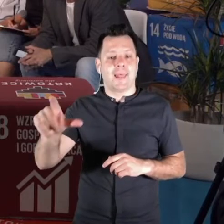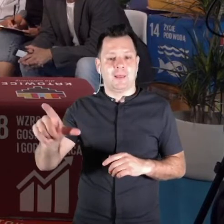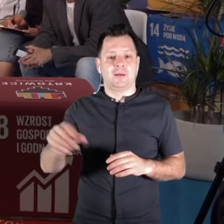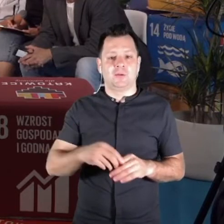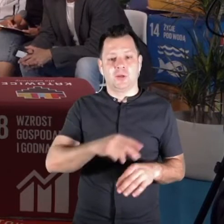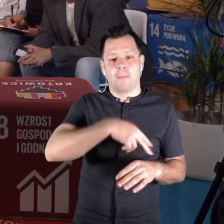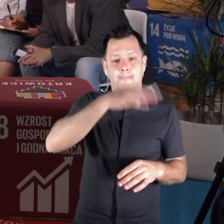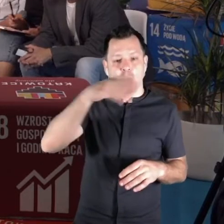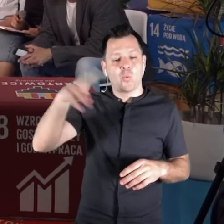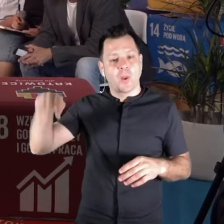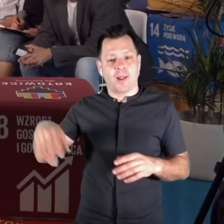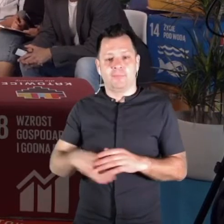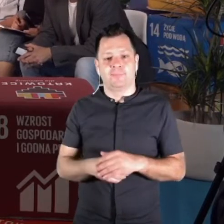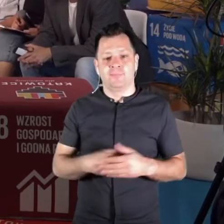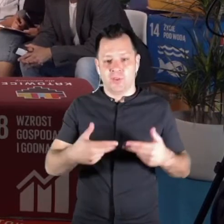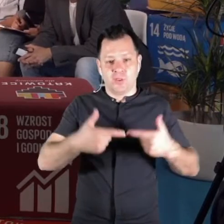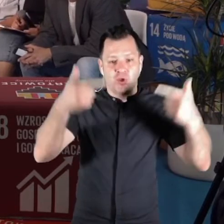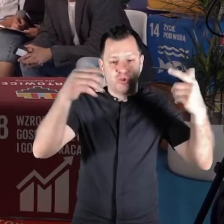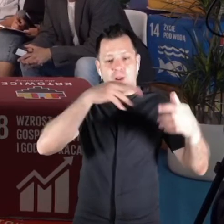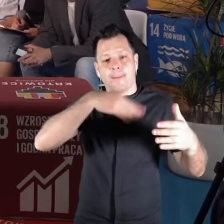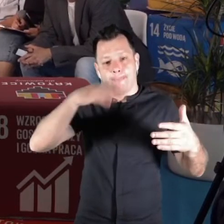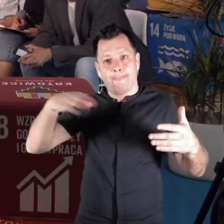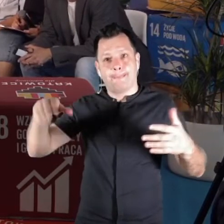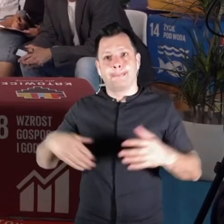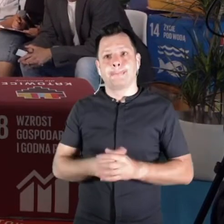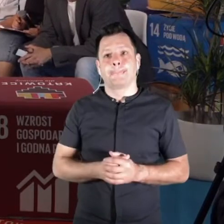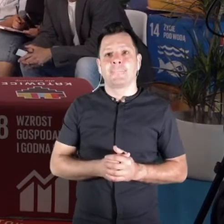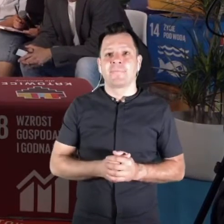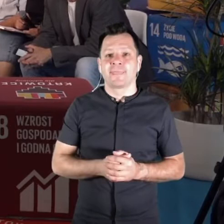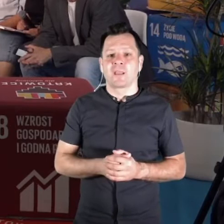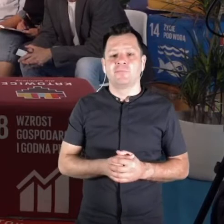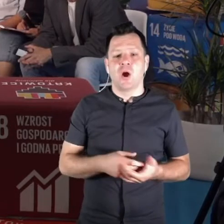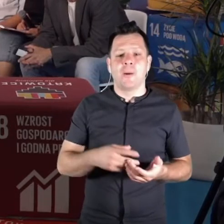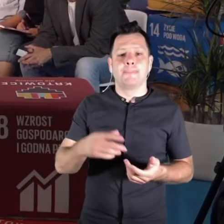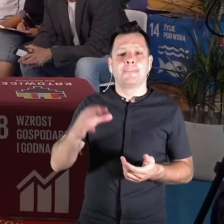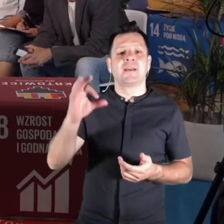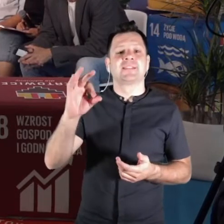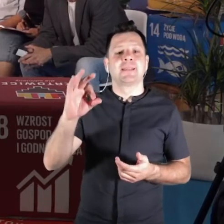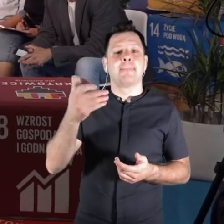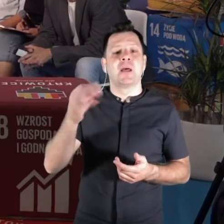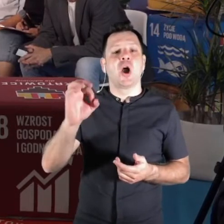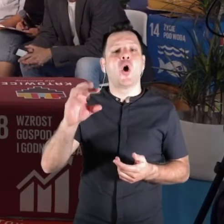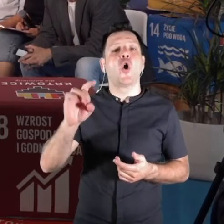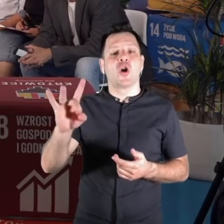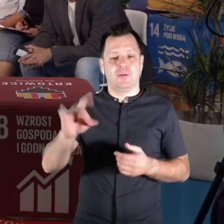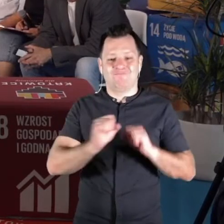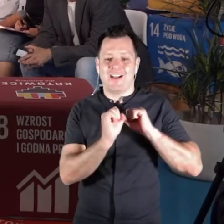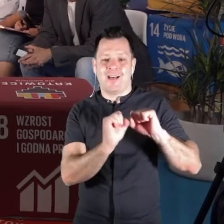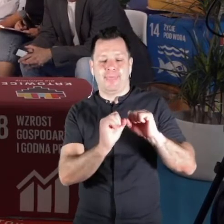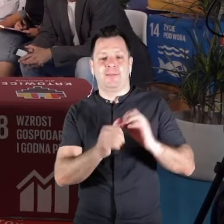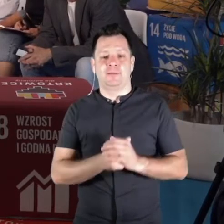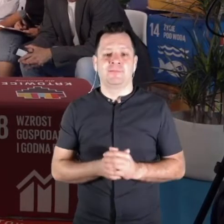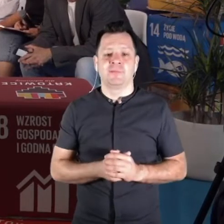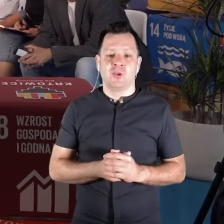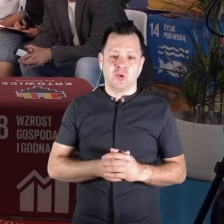mural antysmogowy. Mural powstał przy współpracy ze szkołą podstawową nr 11 w